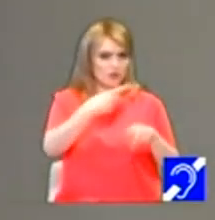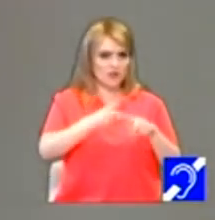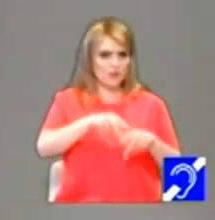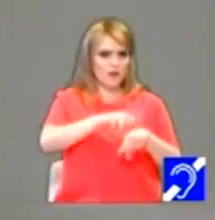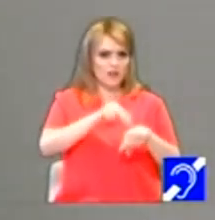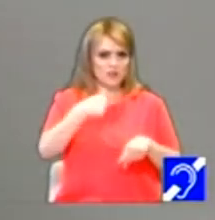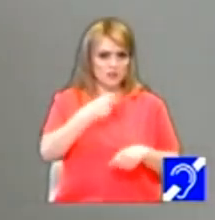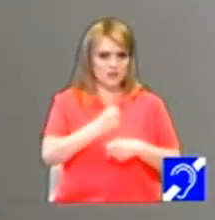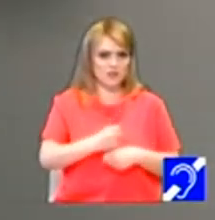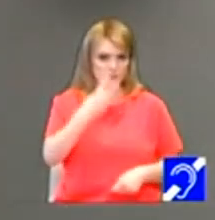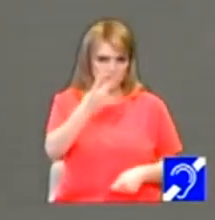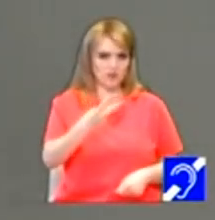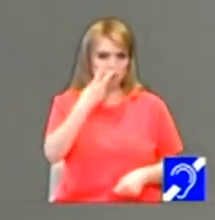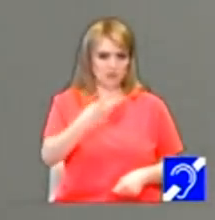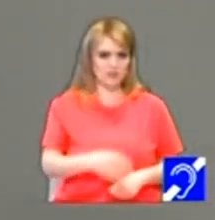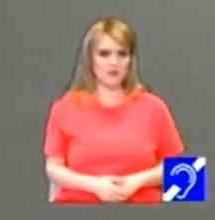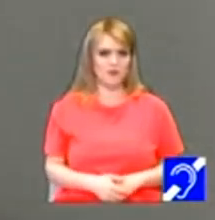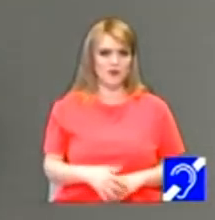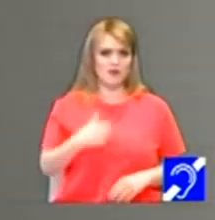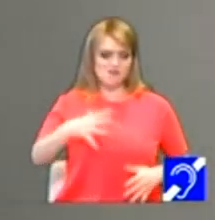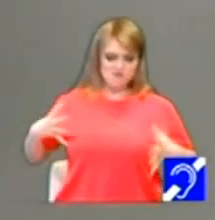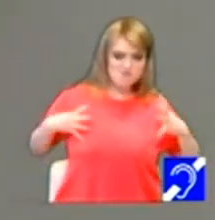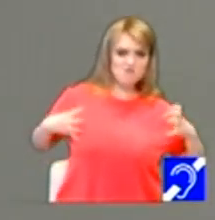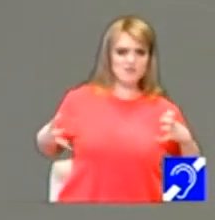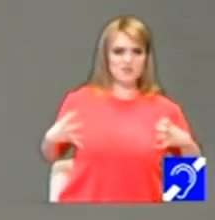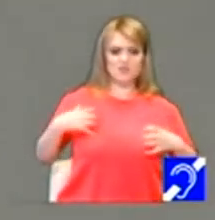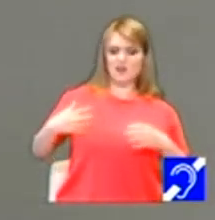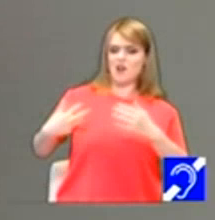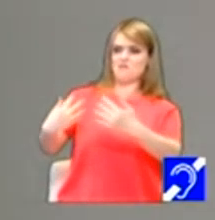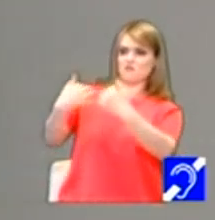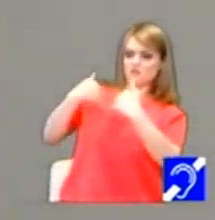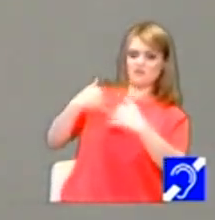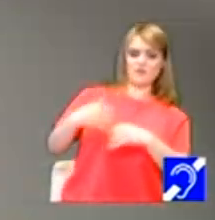Uitați-vă. Da. Uitați-vă, că ce sunt eu pe noi.